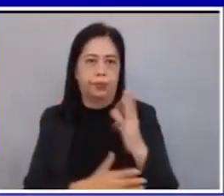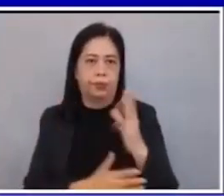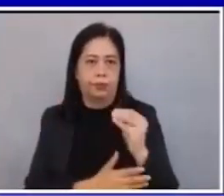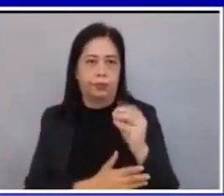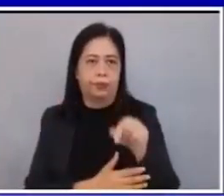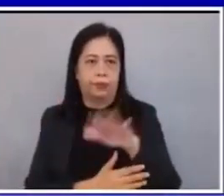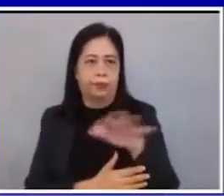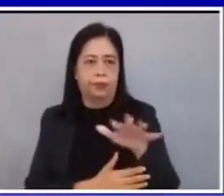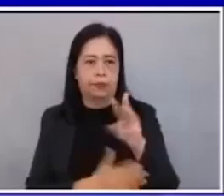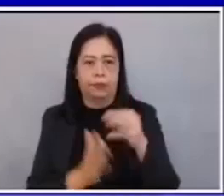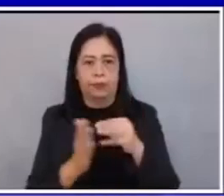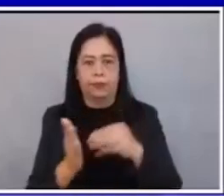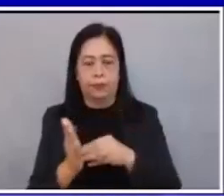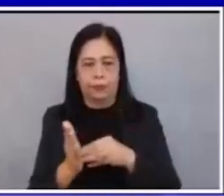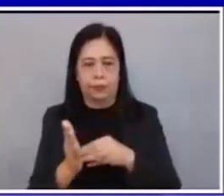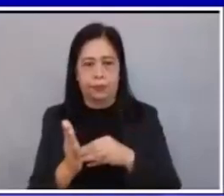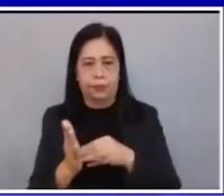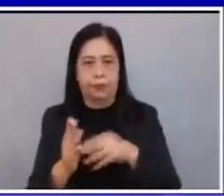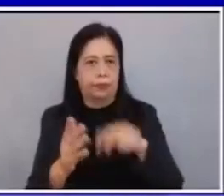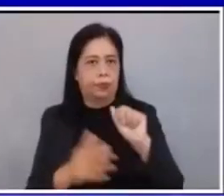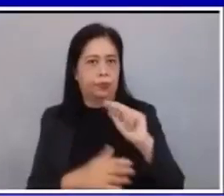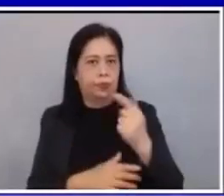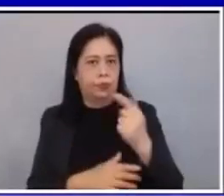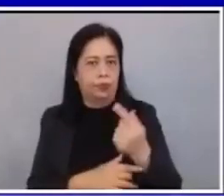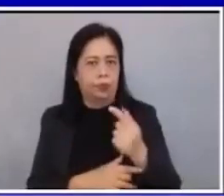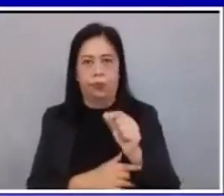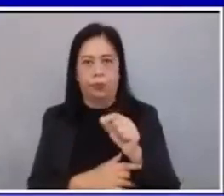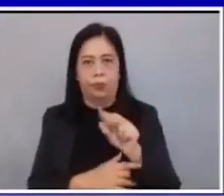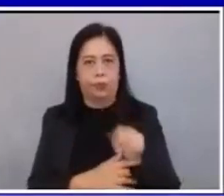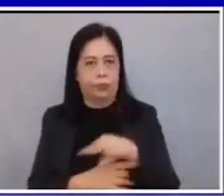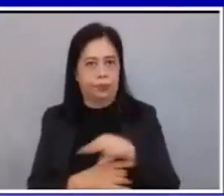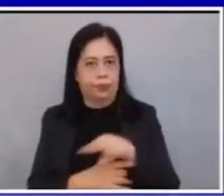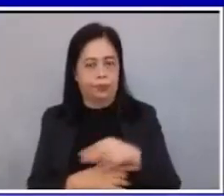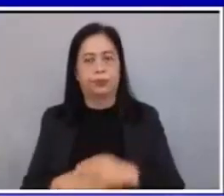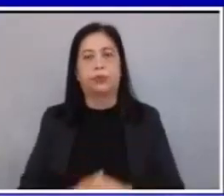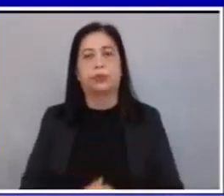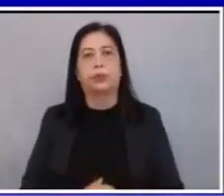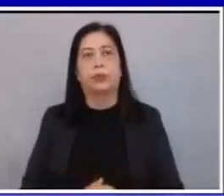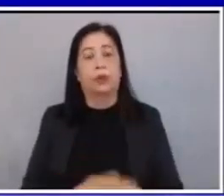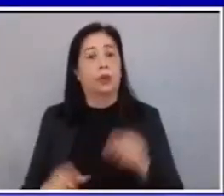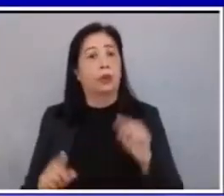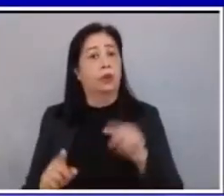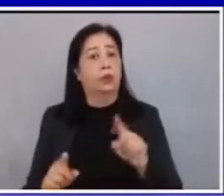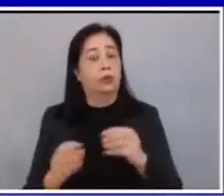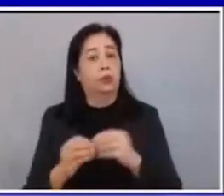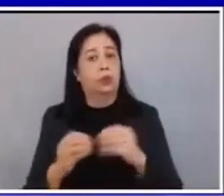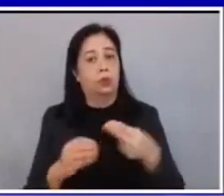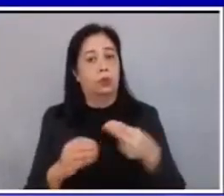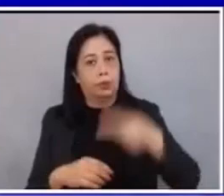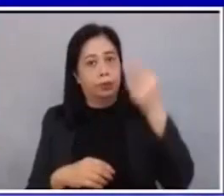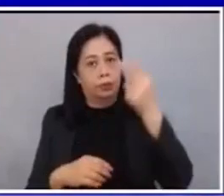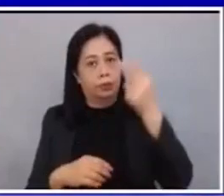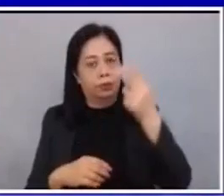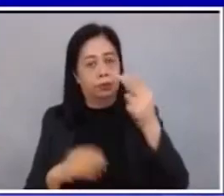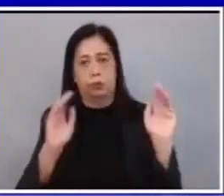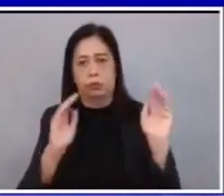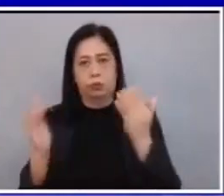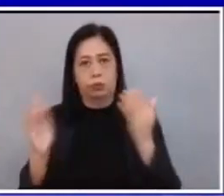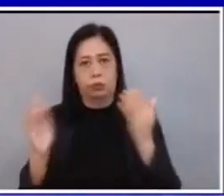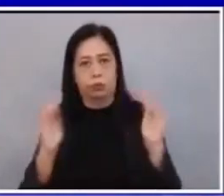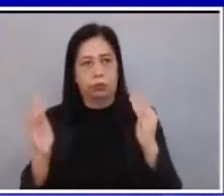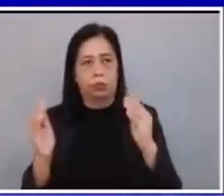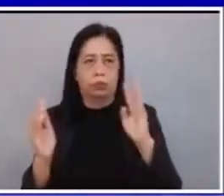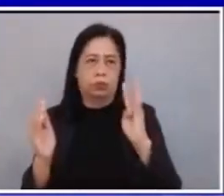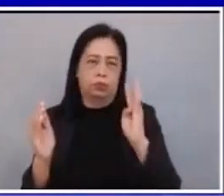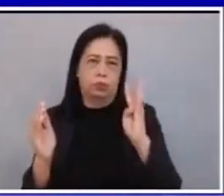nitong Agosto 2022. Ito ay mas mataas kung ikukumpara sa